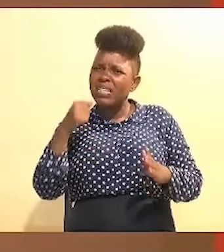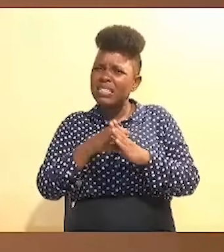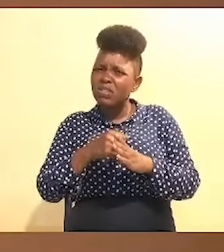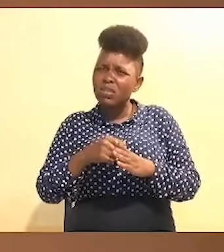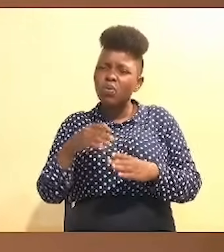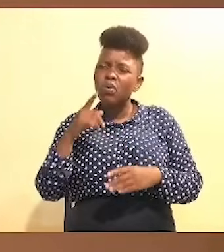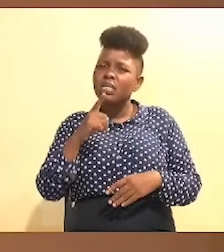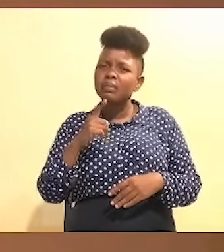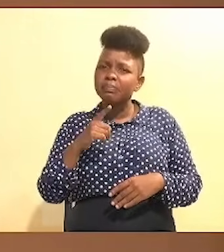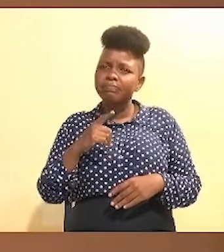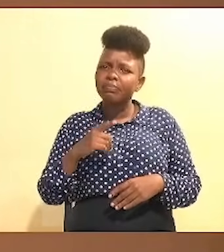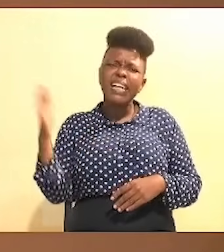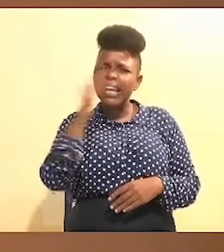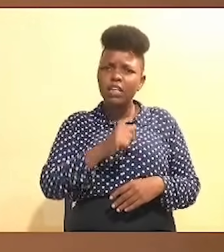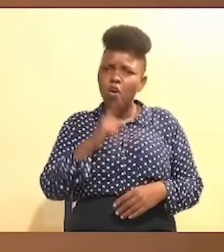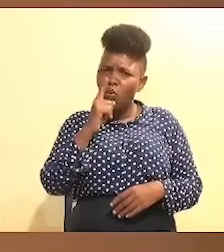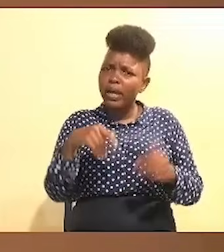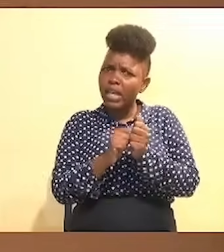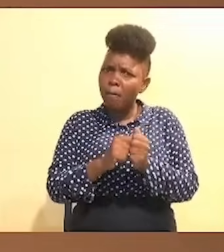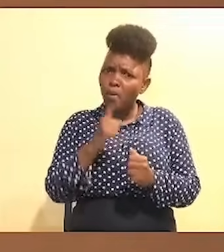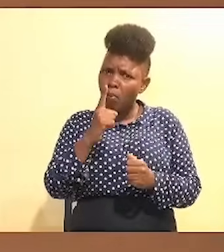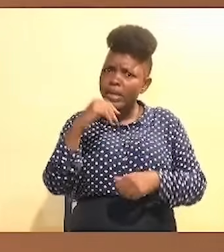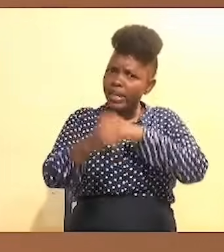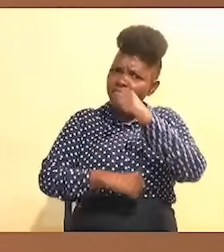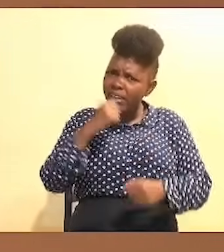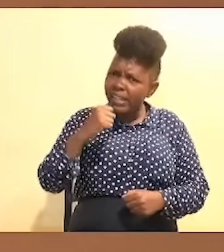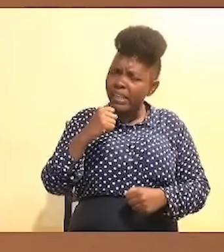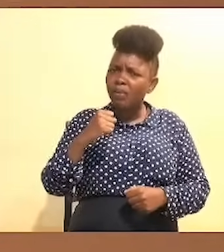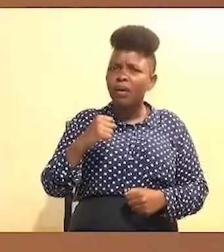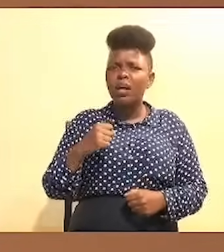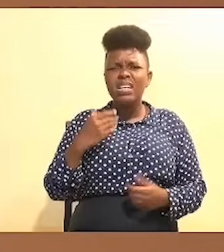ikitoboa. Sasa hii dili mbona haitoboi?